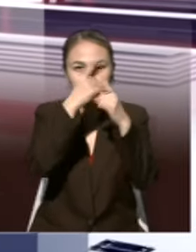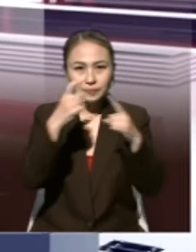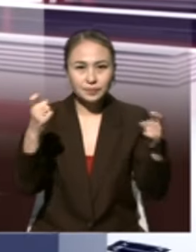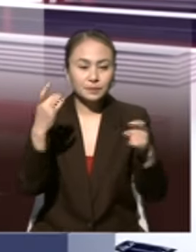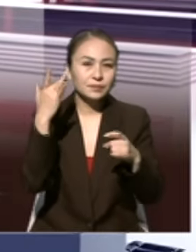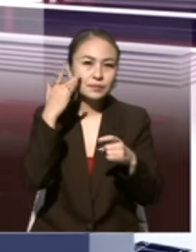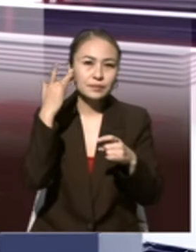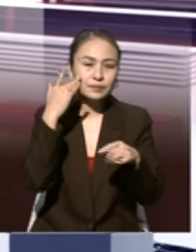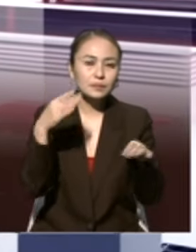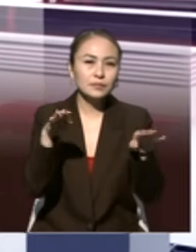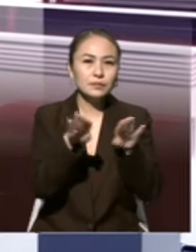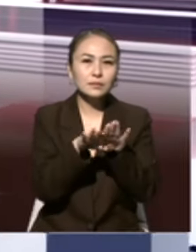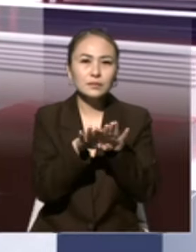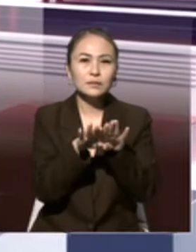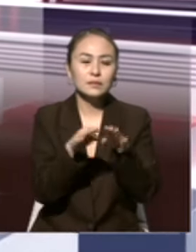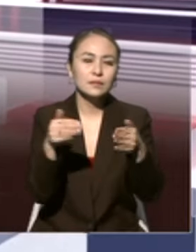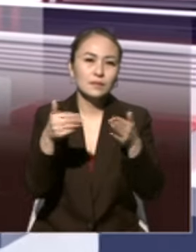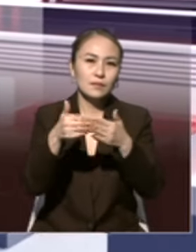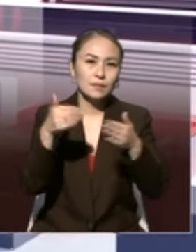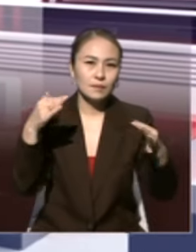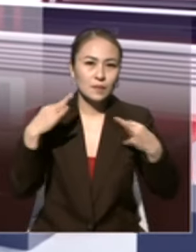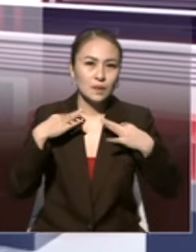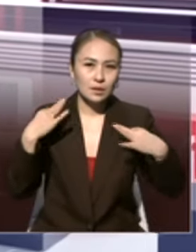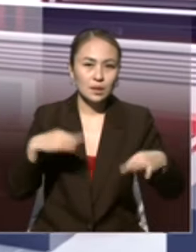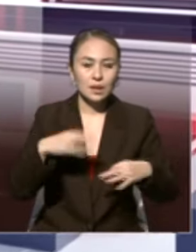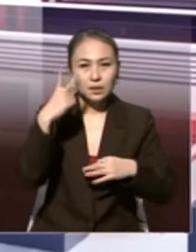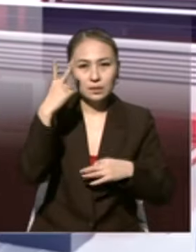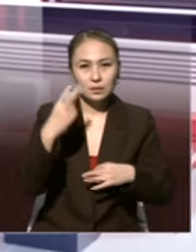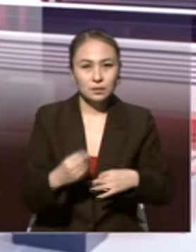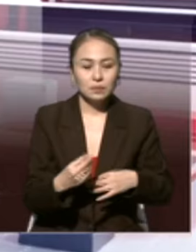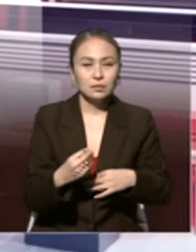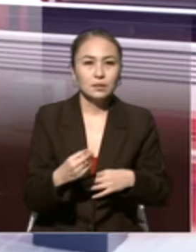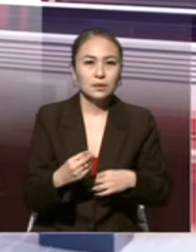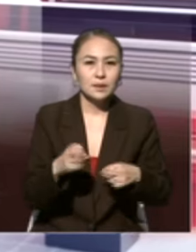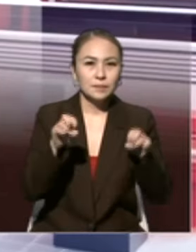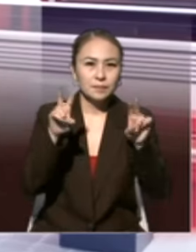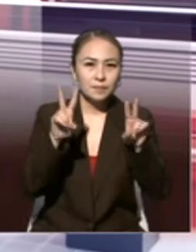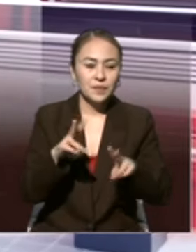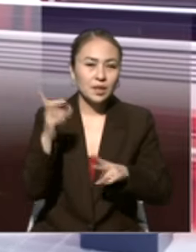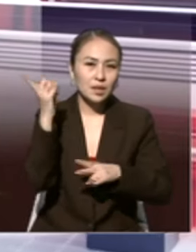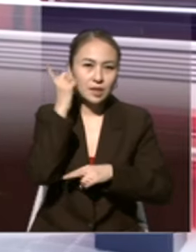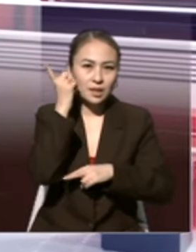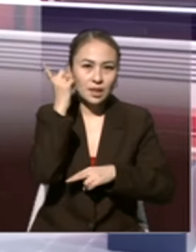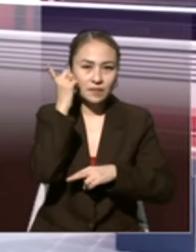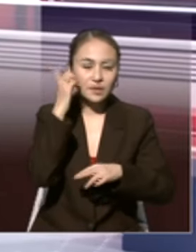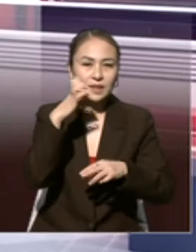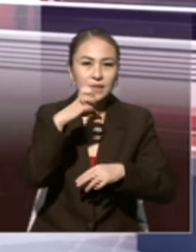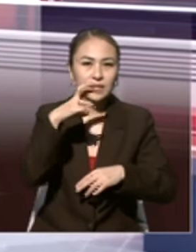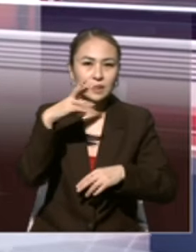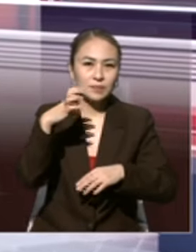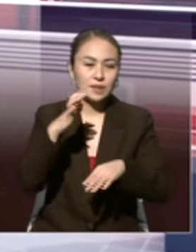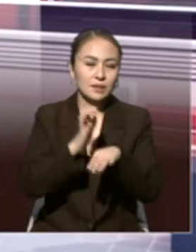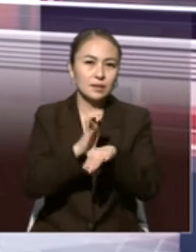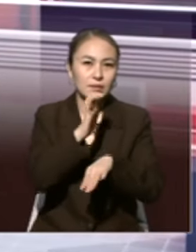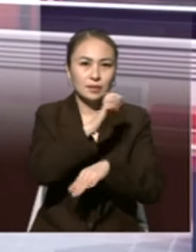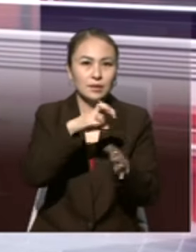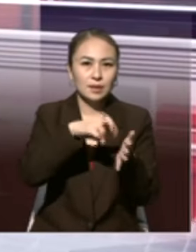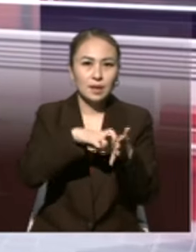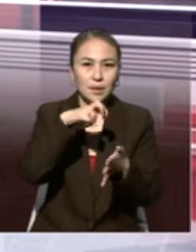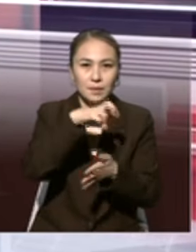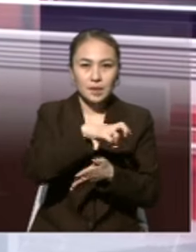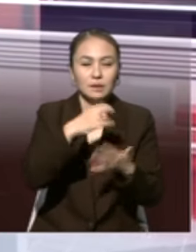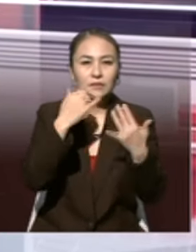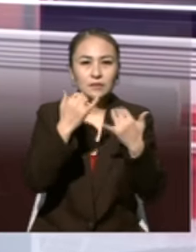ескертулер келеді. Оларды біз алдын ала 2 күн бұрын арнайы ұялы телефондарына SMS хабарлама арқылы және